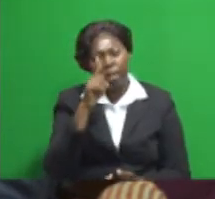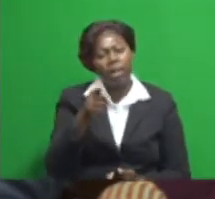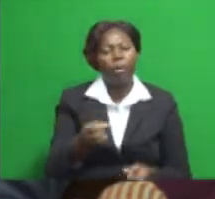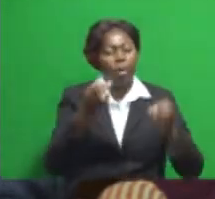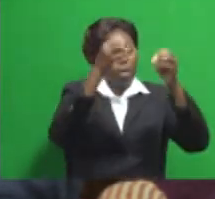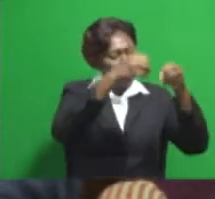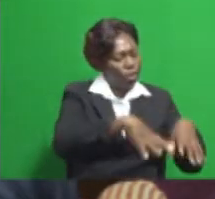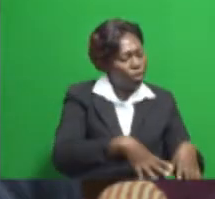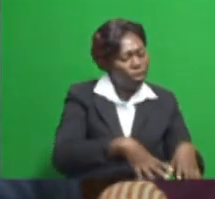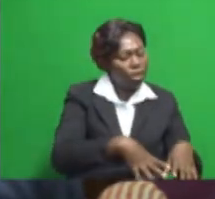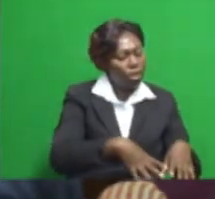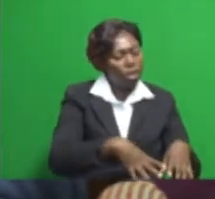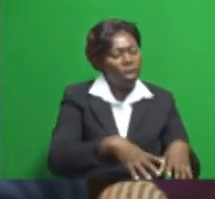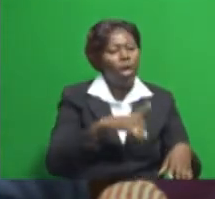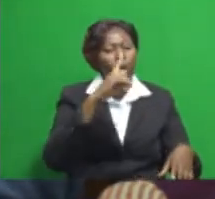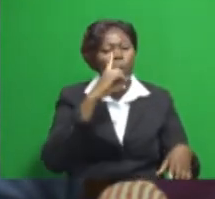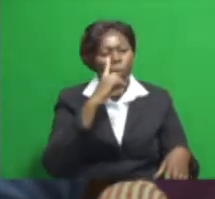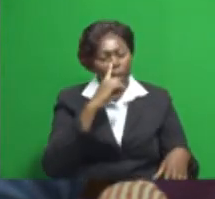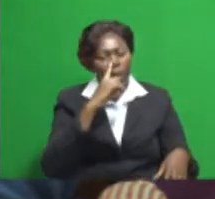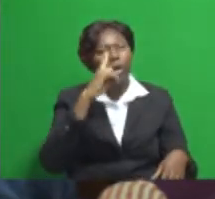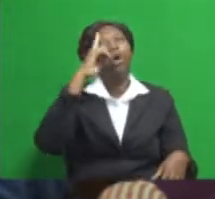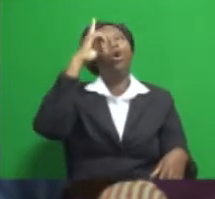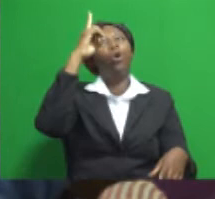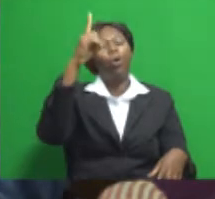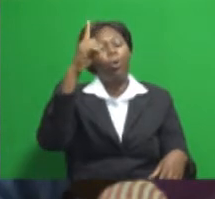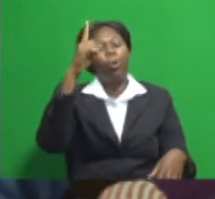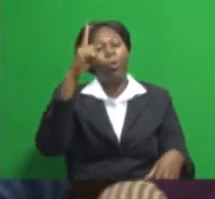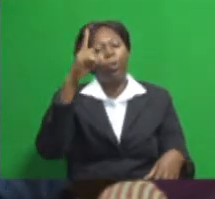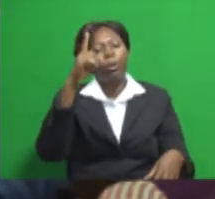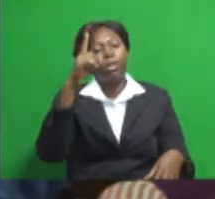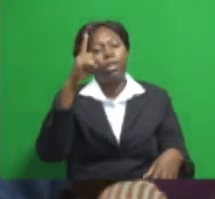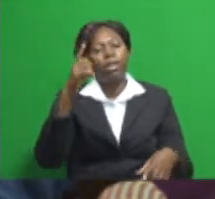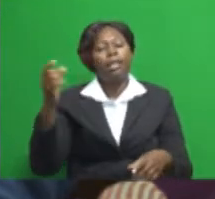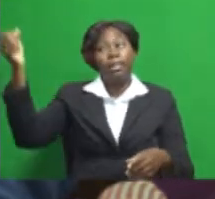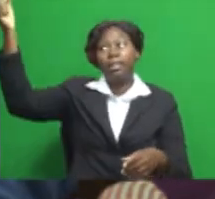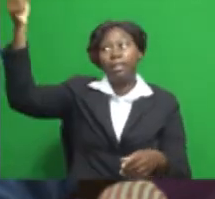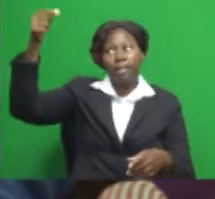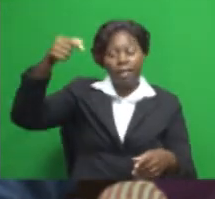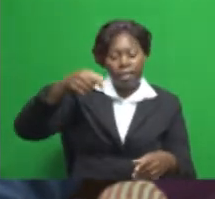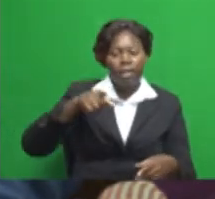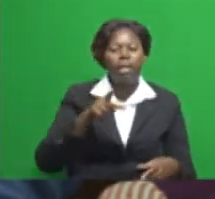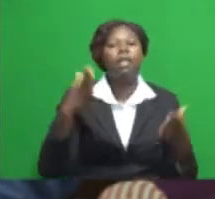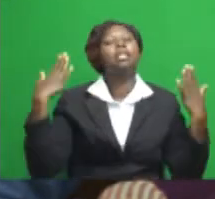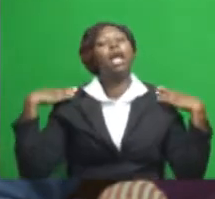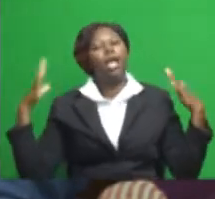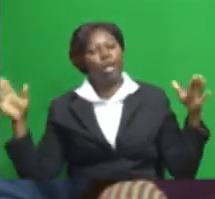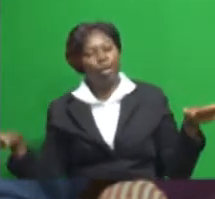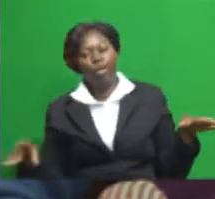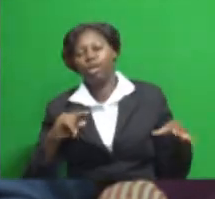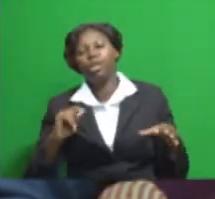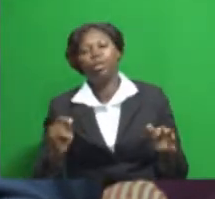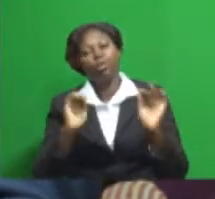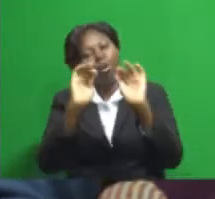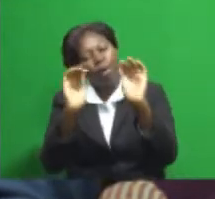muchidzika ivanoti kuti Mwari atuma mutumwa wake kuzotirwira nekuti hatisina mhosva pamberi pake saka Mwari